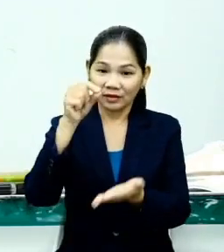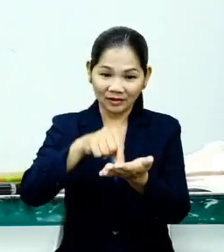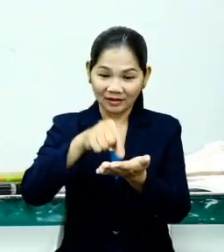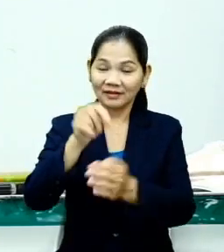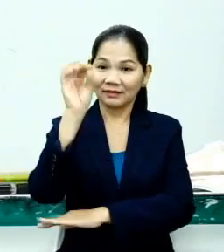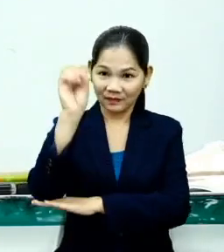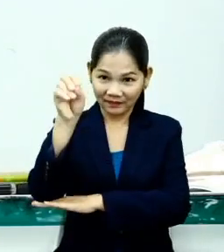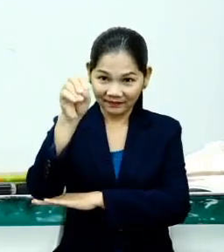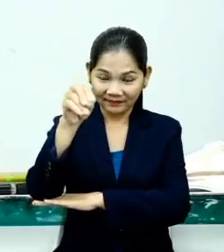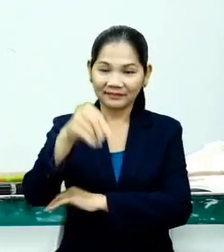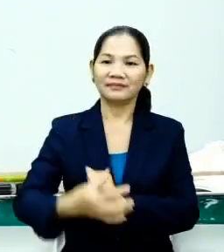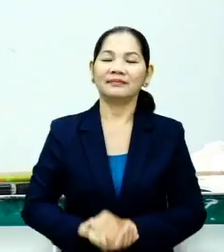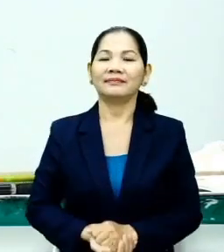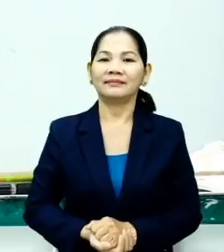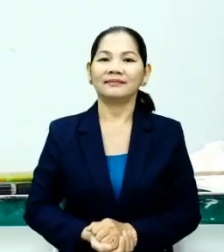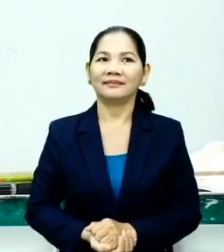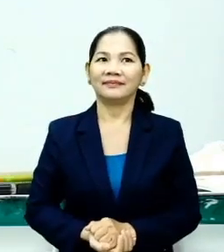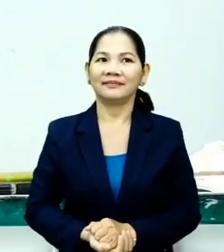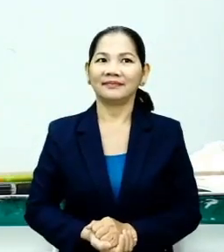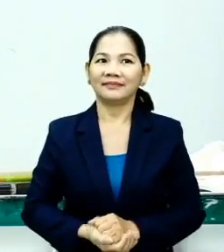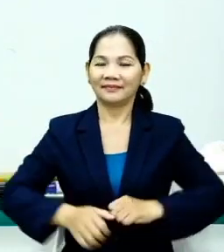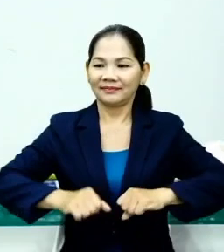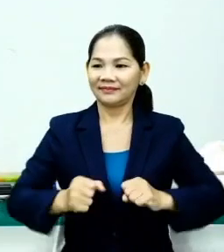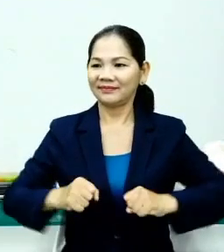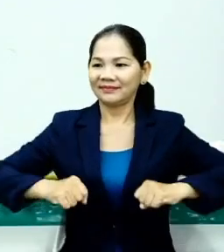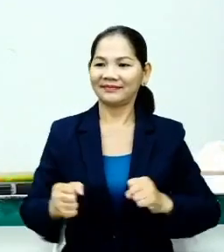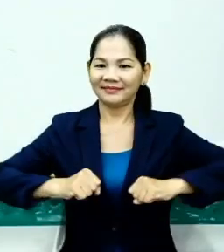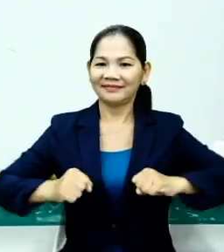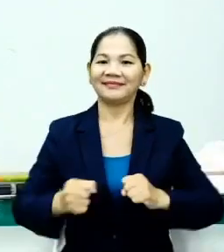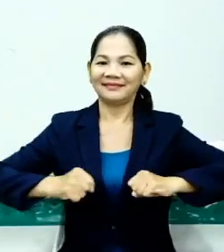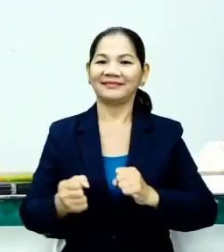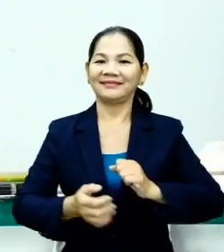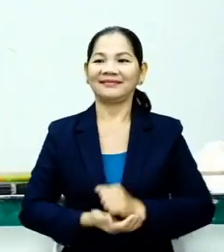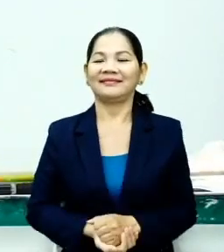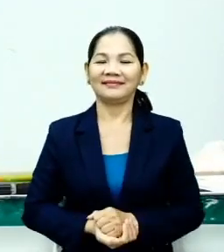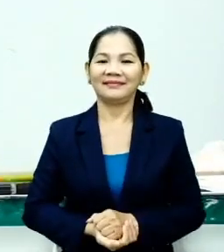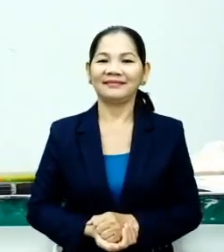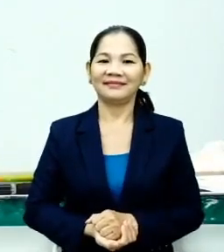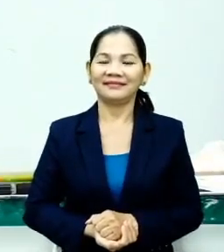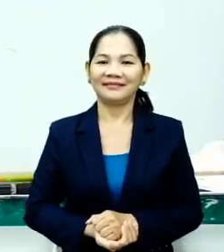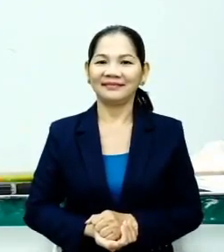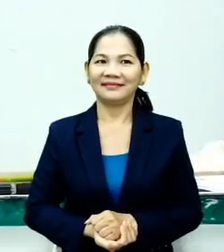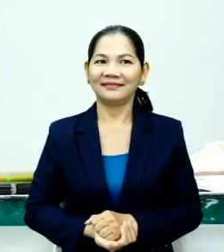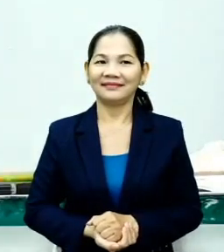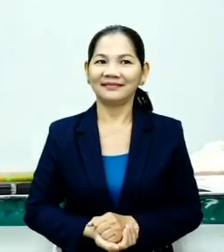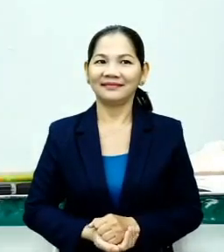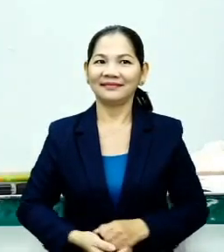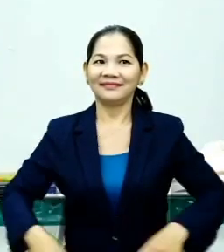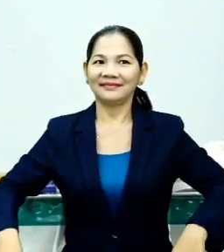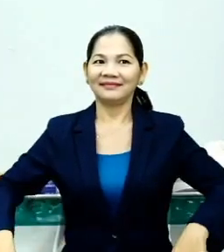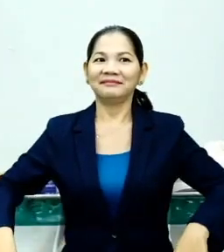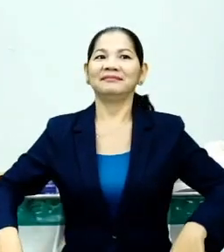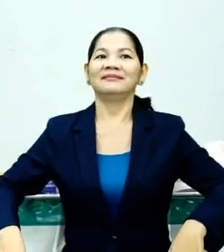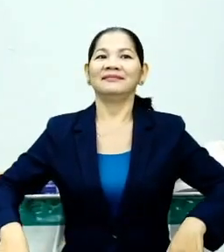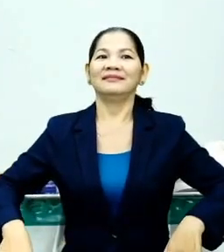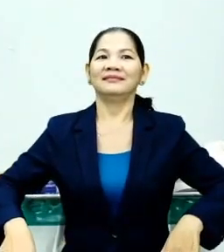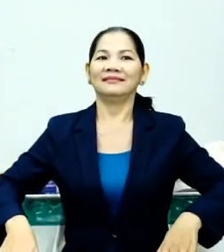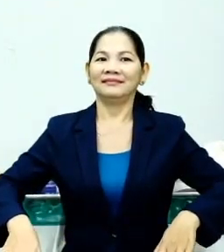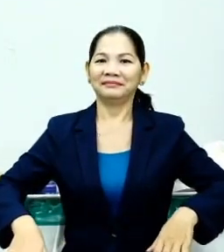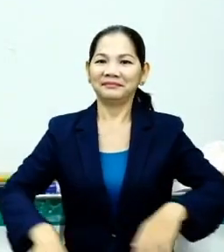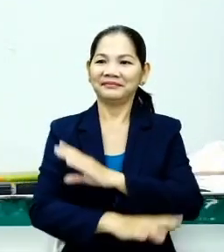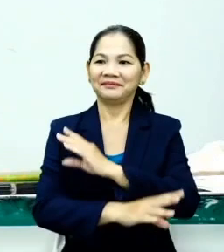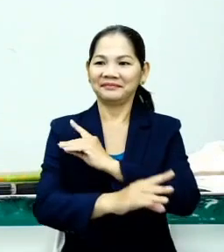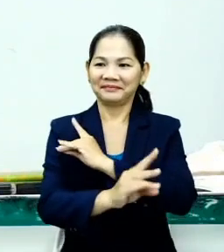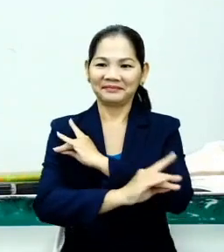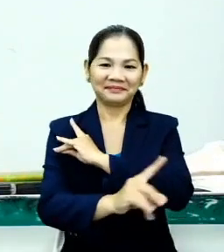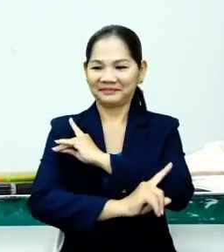chặt. Chà và tập mở tiết những đại dương chẳng má. Chà tụ té tụ té tụ té Tại máu dân đặt đây dân bài cào chập khnien nó con hay